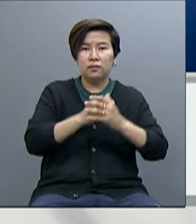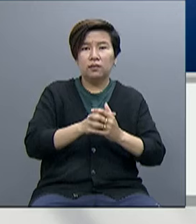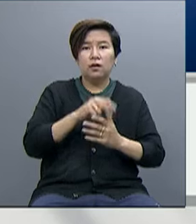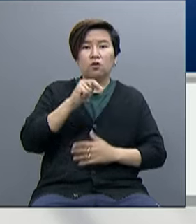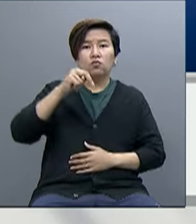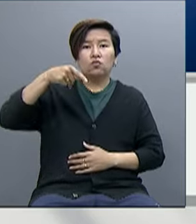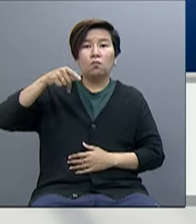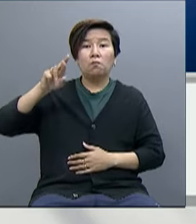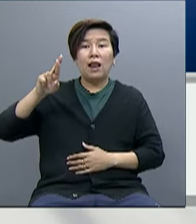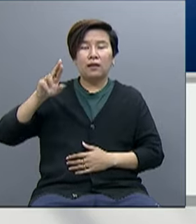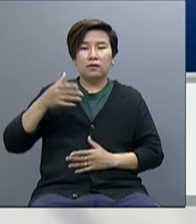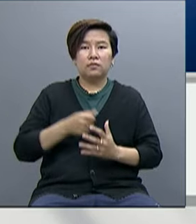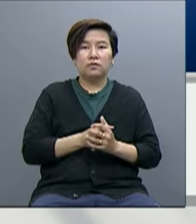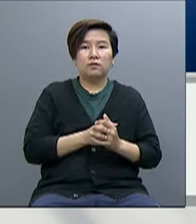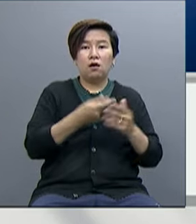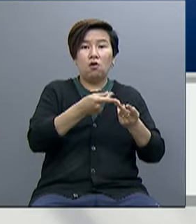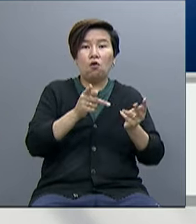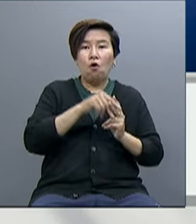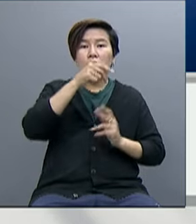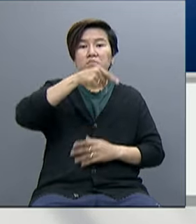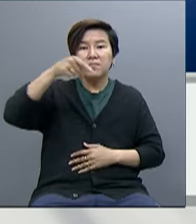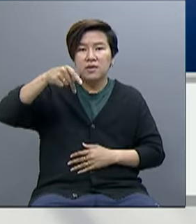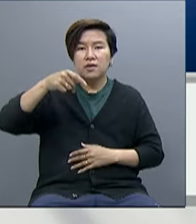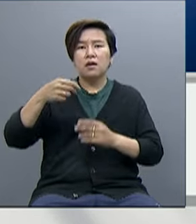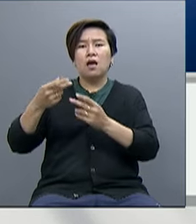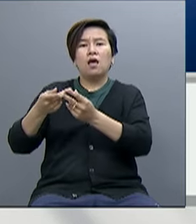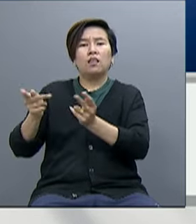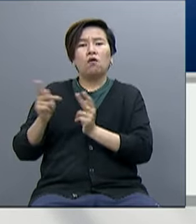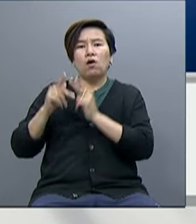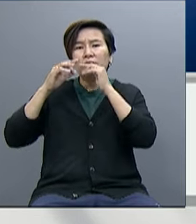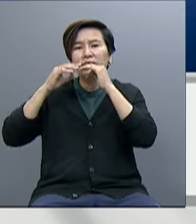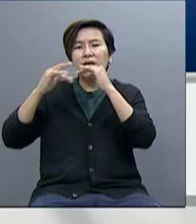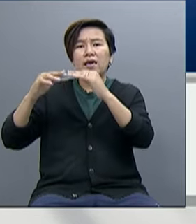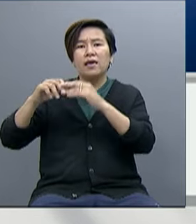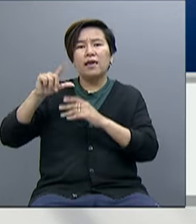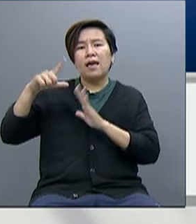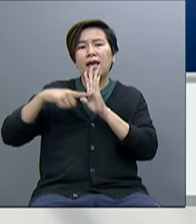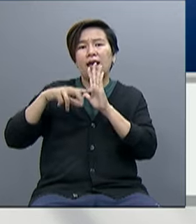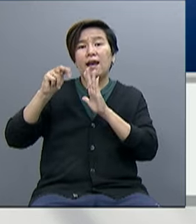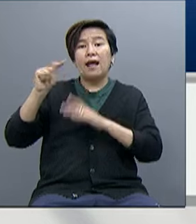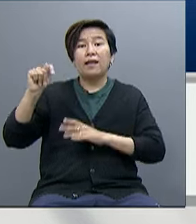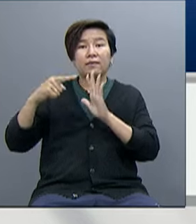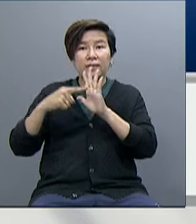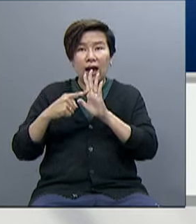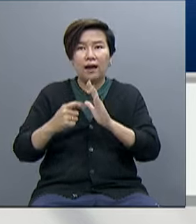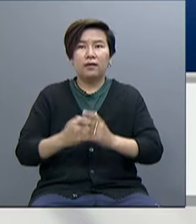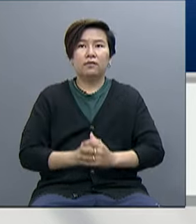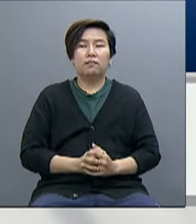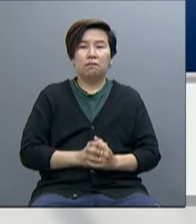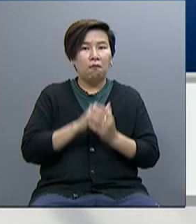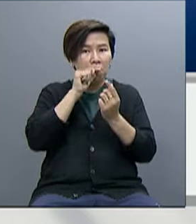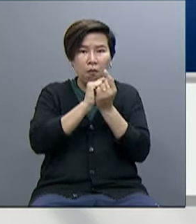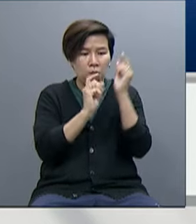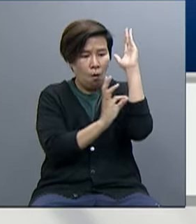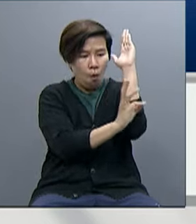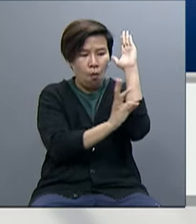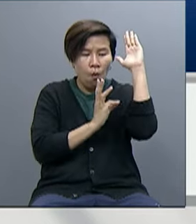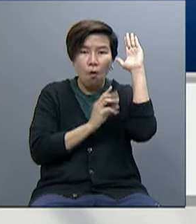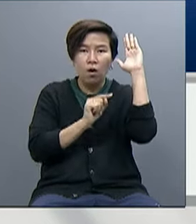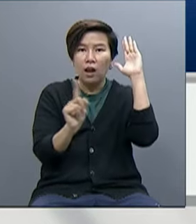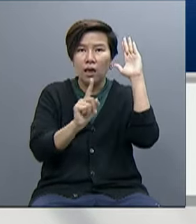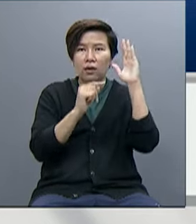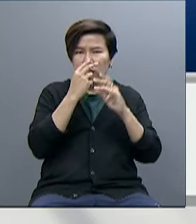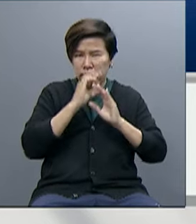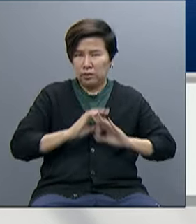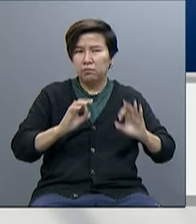PPและที่เกาะลันตาค่ะหลายแห่งเลยทีเดียวนะคะแต่ทีนี้ยังคงมีพื้นที่ที่ต้องให้ความระมัดระวัง